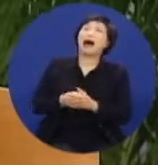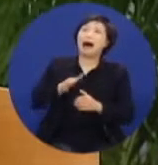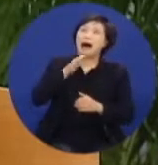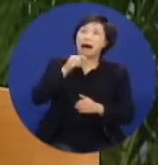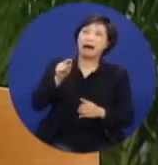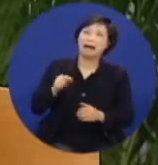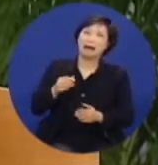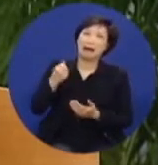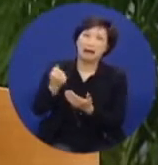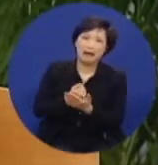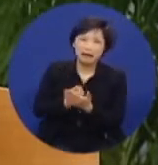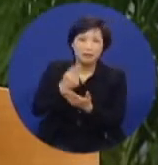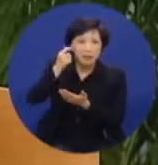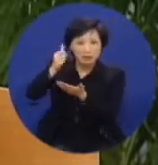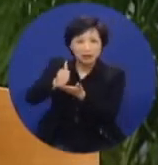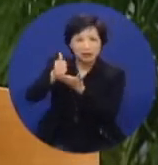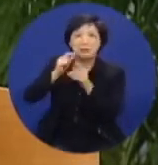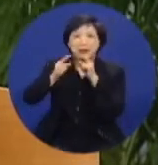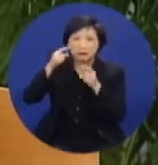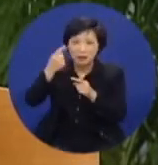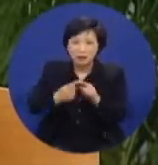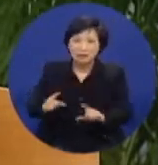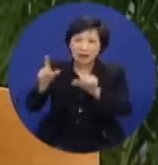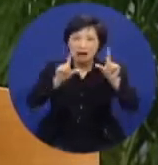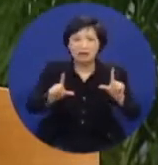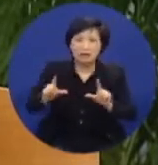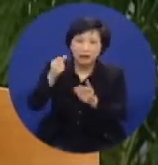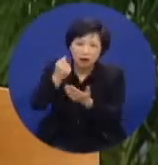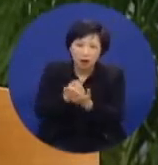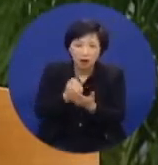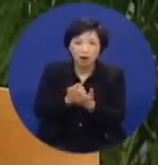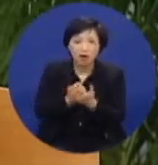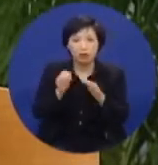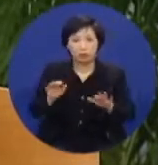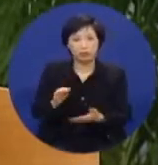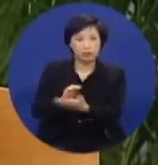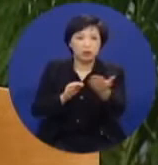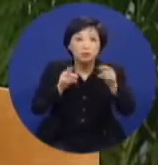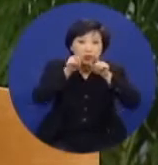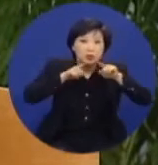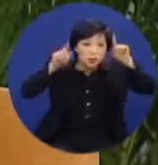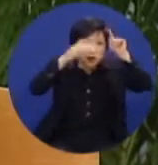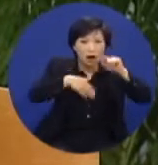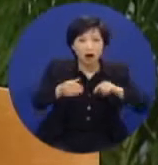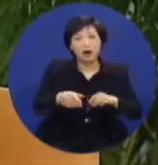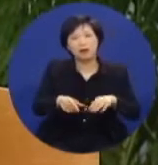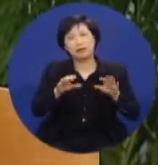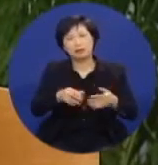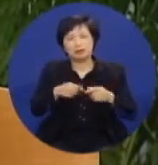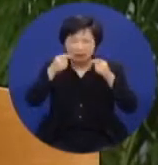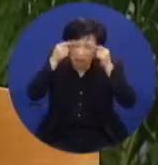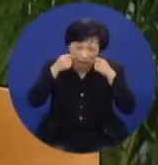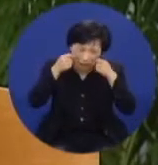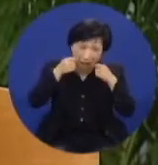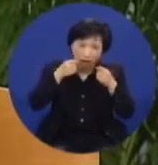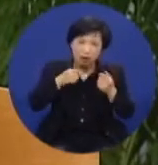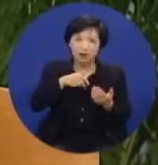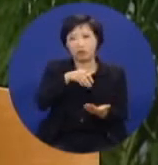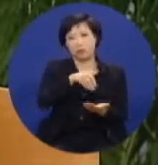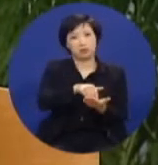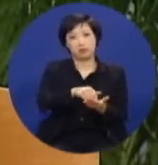내가 우리 목사는 달 쯤 대로 살 쉬우 까 소 몸부림치고 당초 봐야 호우 토